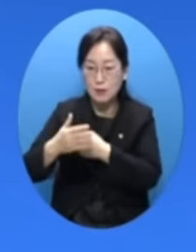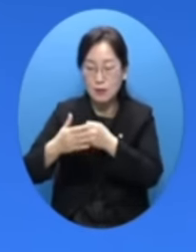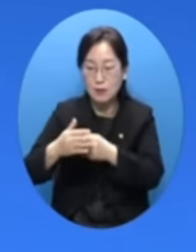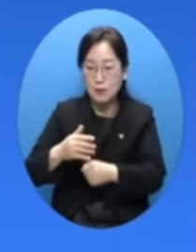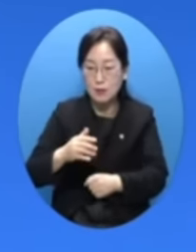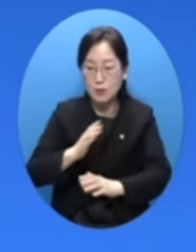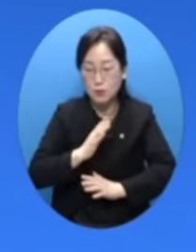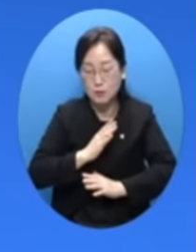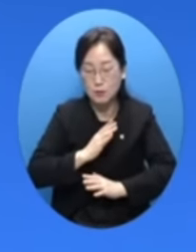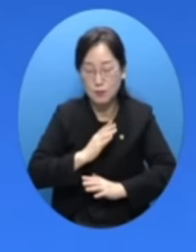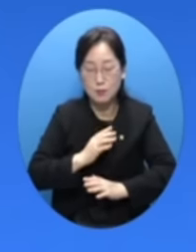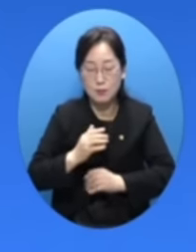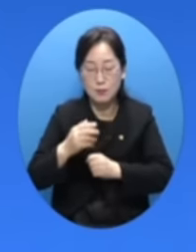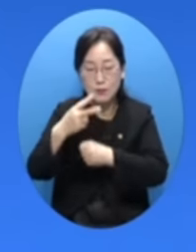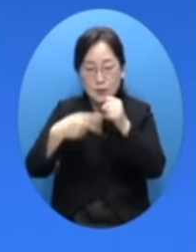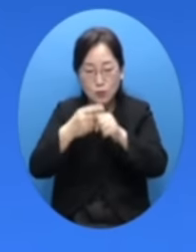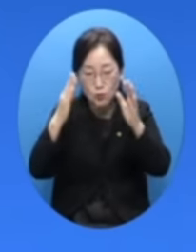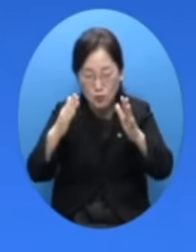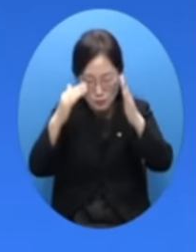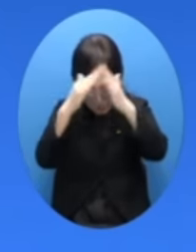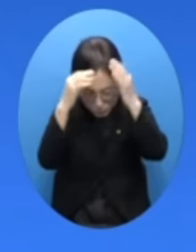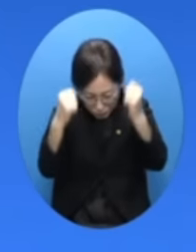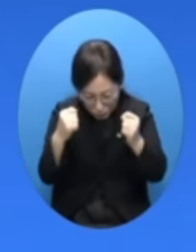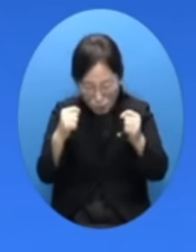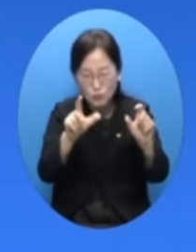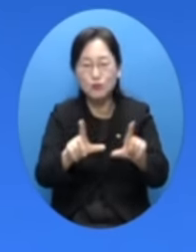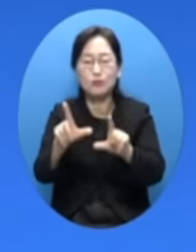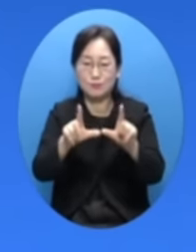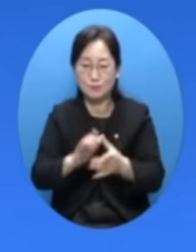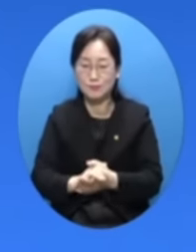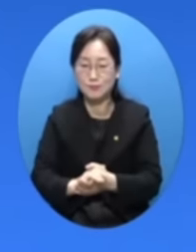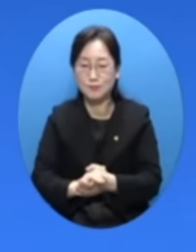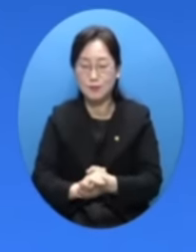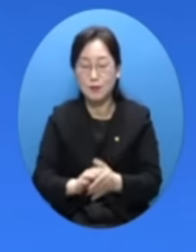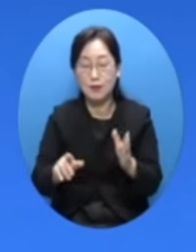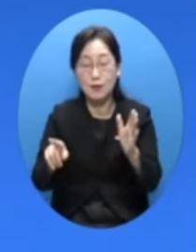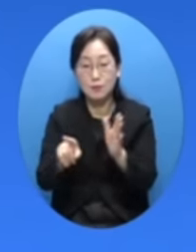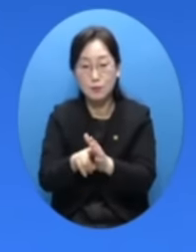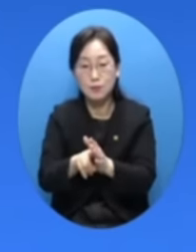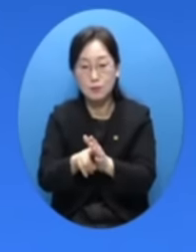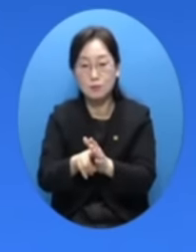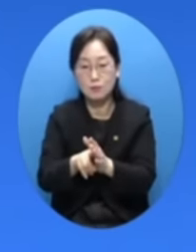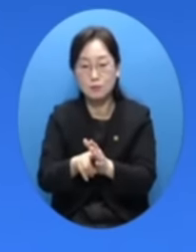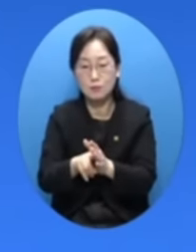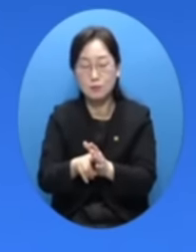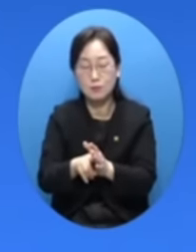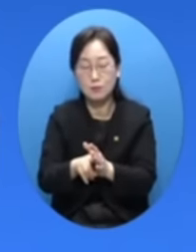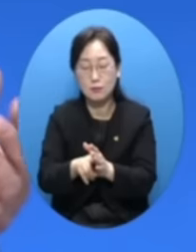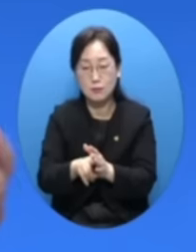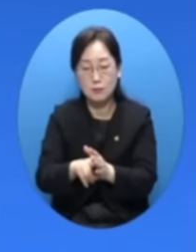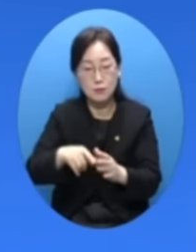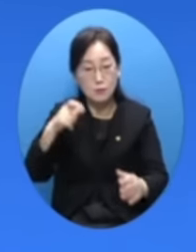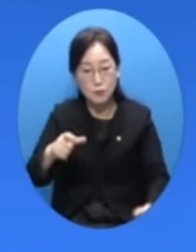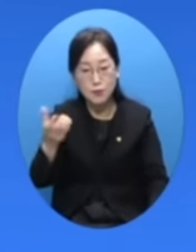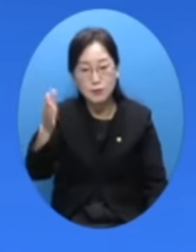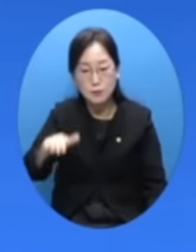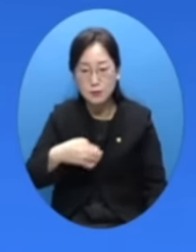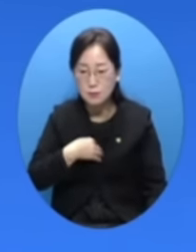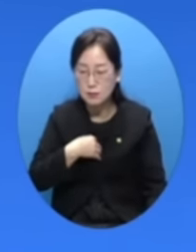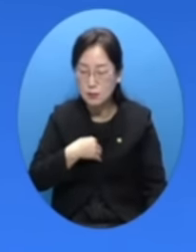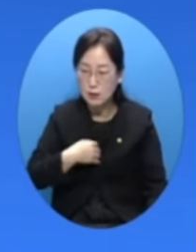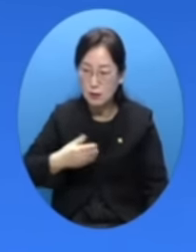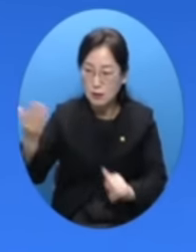됩니다. 그가 그렇게 믿음으로 전해나가는 것이 이제는 본인이 목숨이